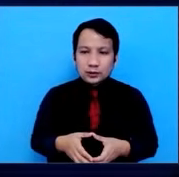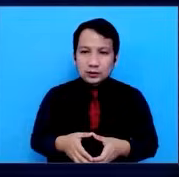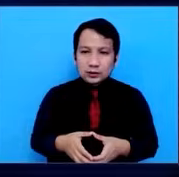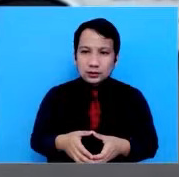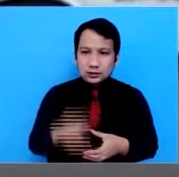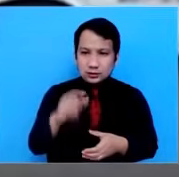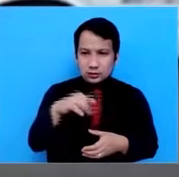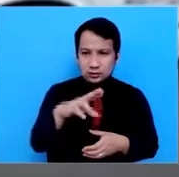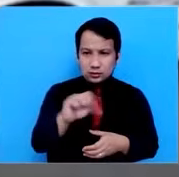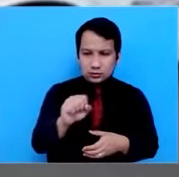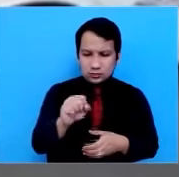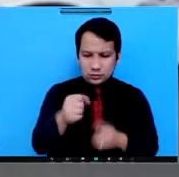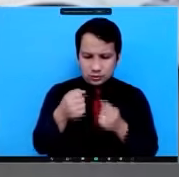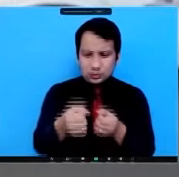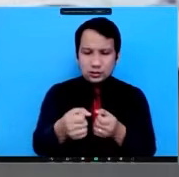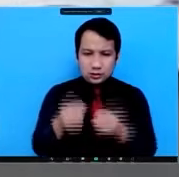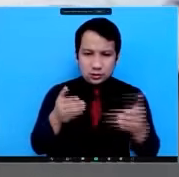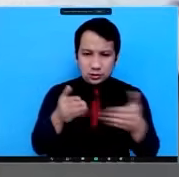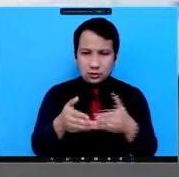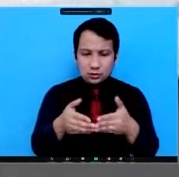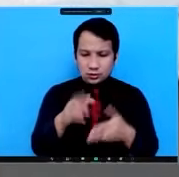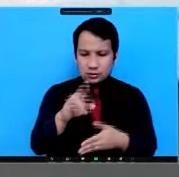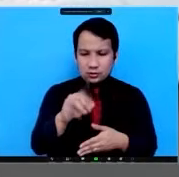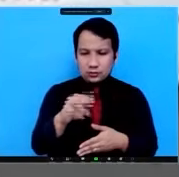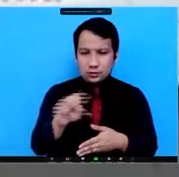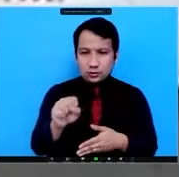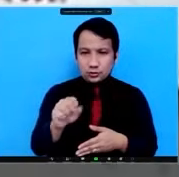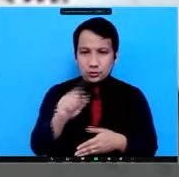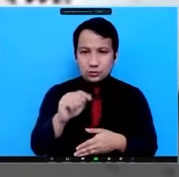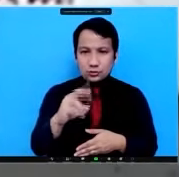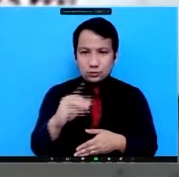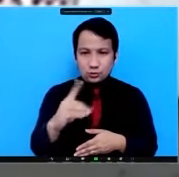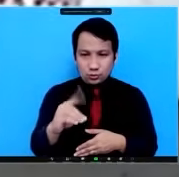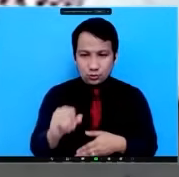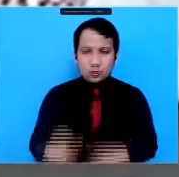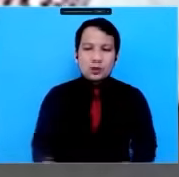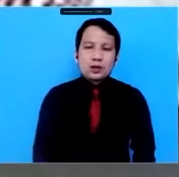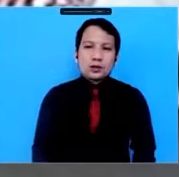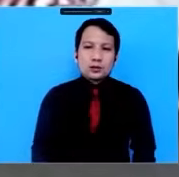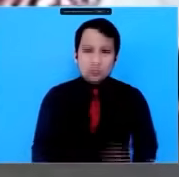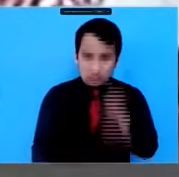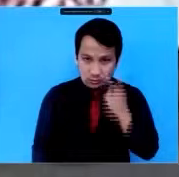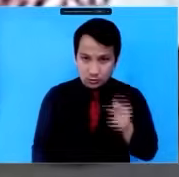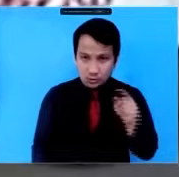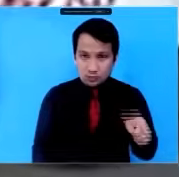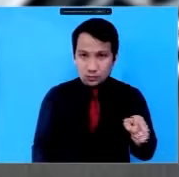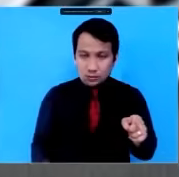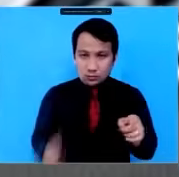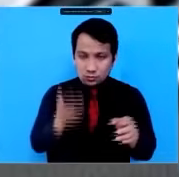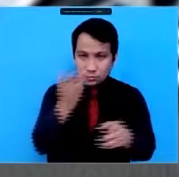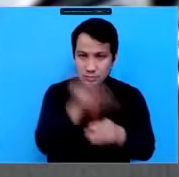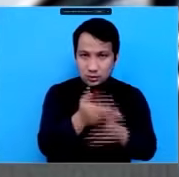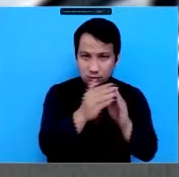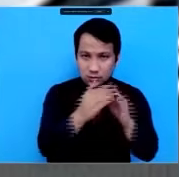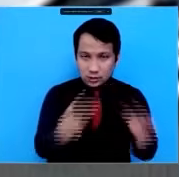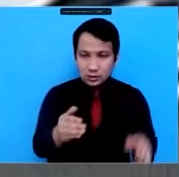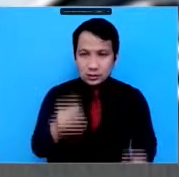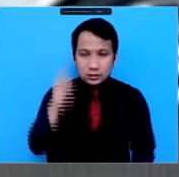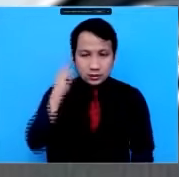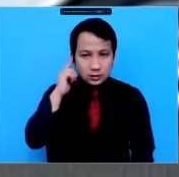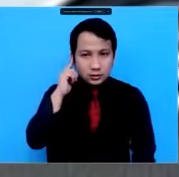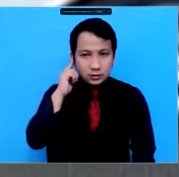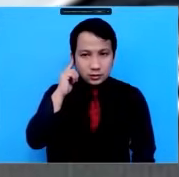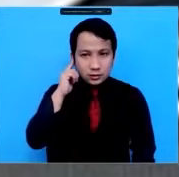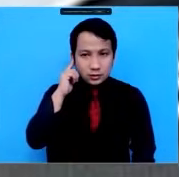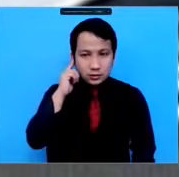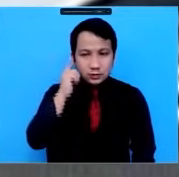suspek. Matapos ang ilang oras, nakita si Reyes sa CCTV na lumabas sa kanyang bahay. Tumawag ito ng taxi